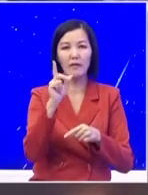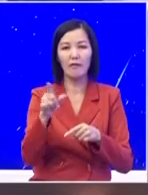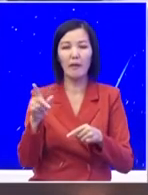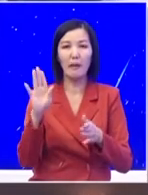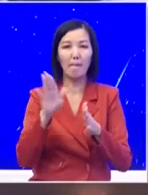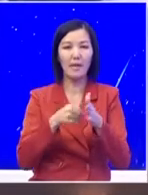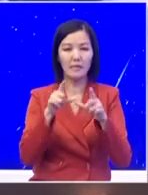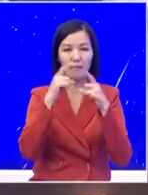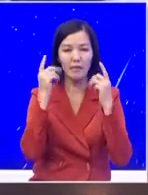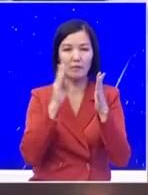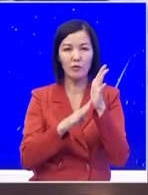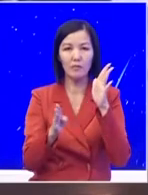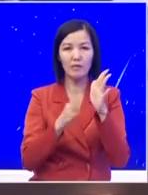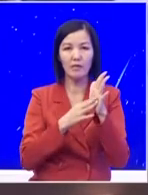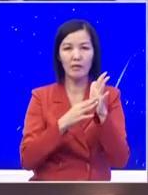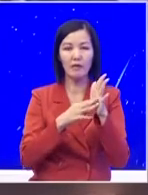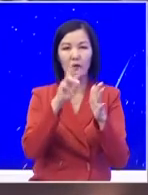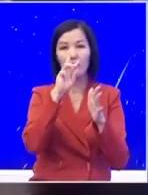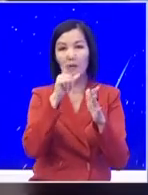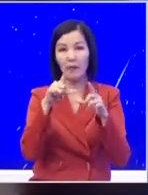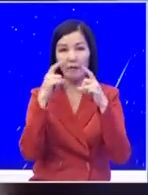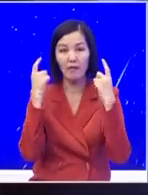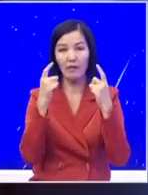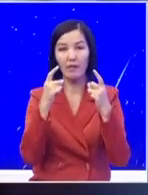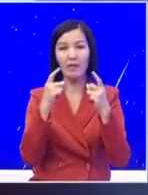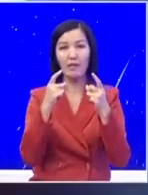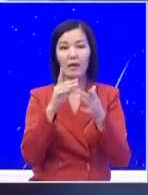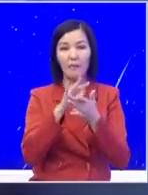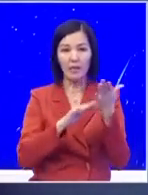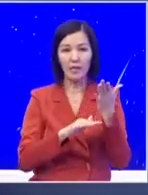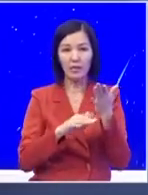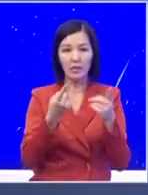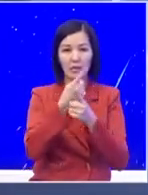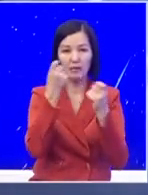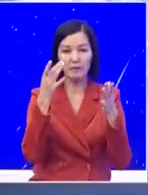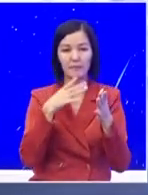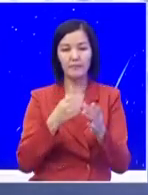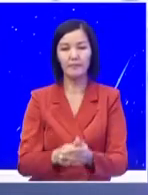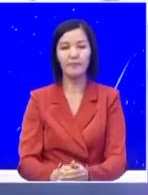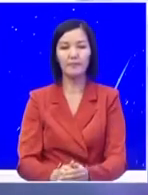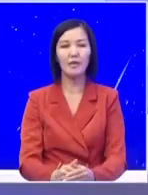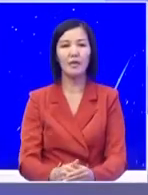без масок, 89 надели неправильно. Тестирование продолжается, сообщается в публикации.